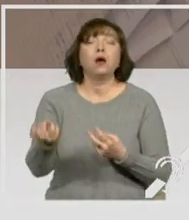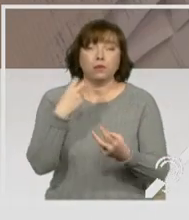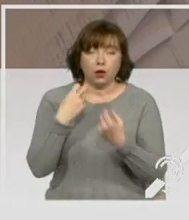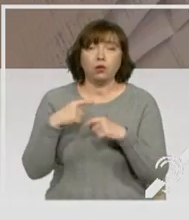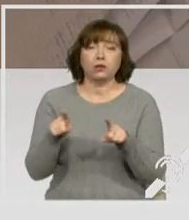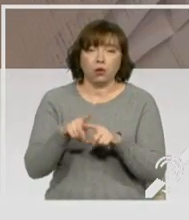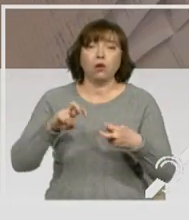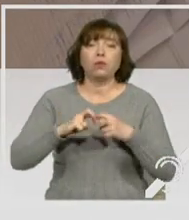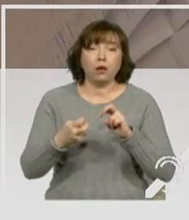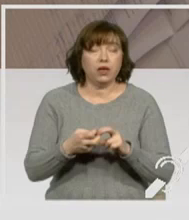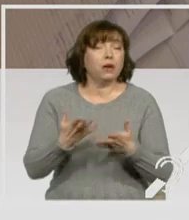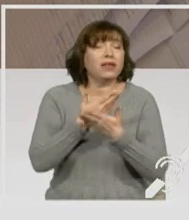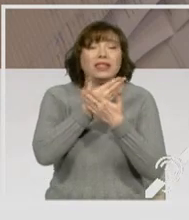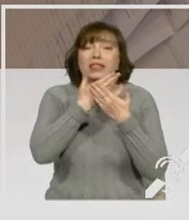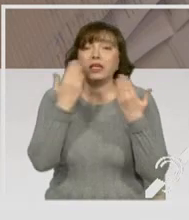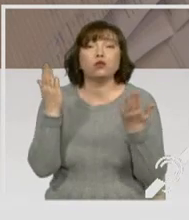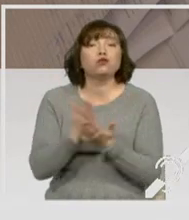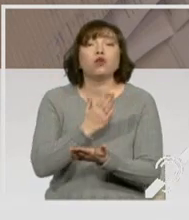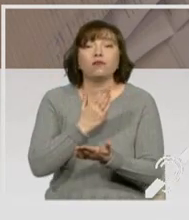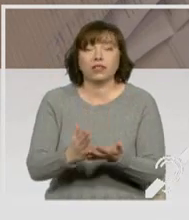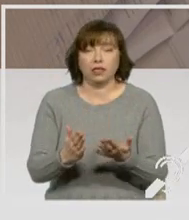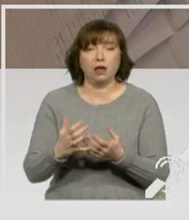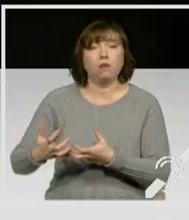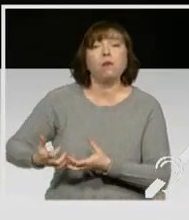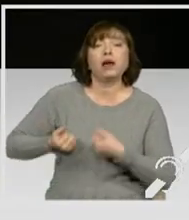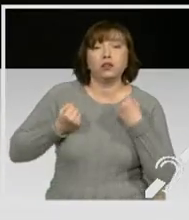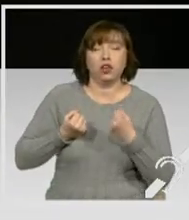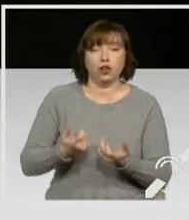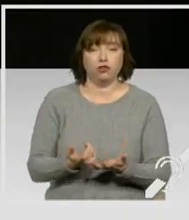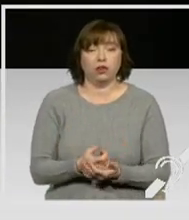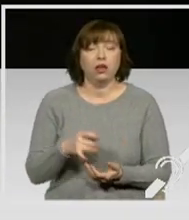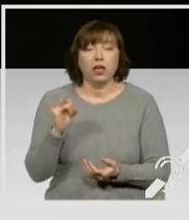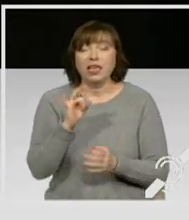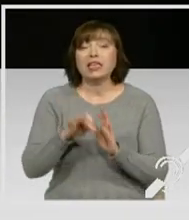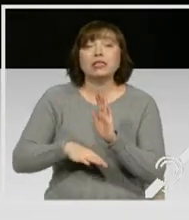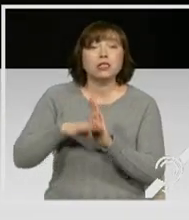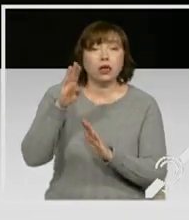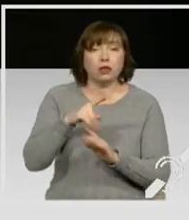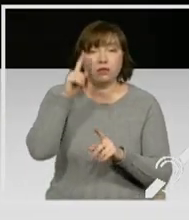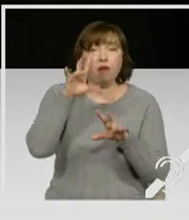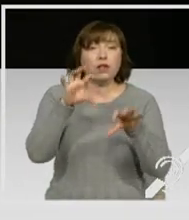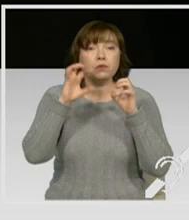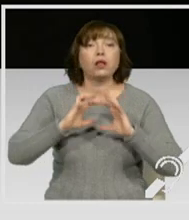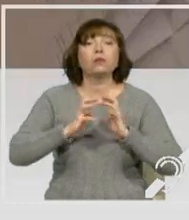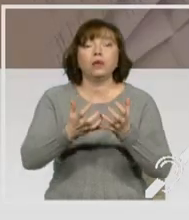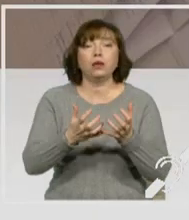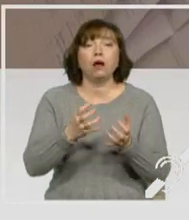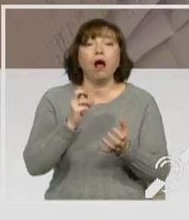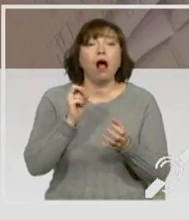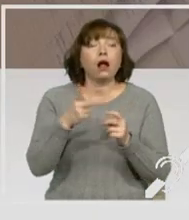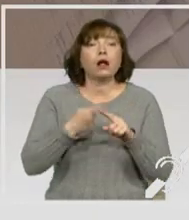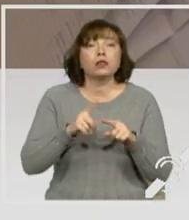dificultate, lipsă totală, spate de spus, din credere și din mica copilărie percep lumea ca fiind